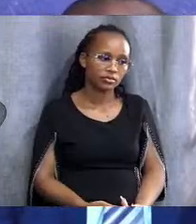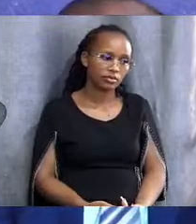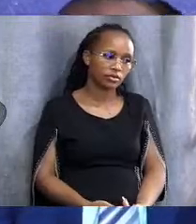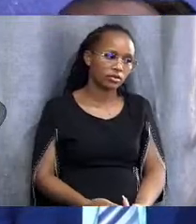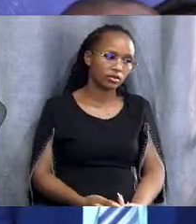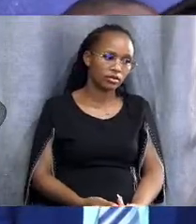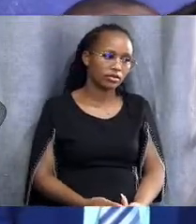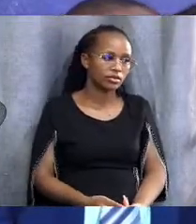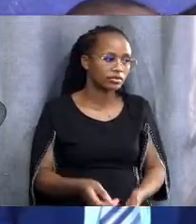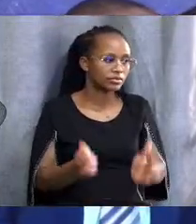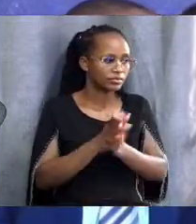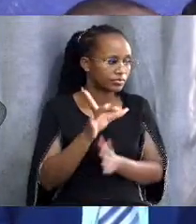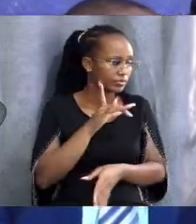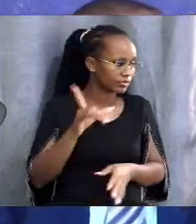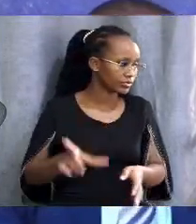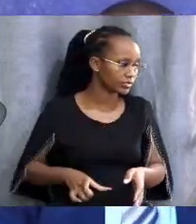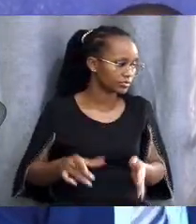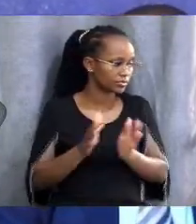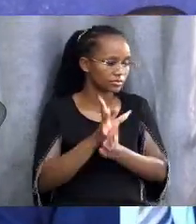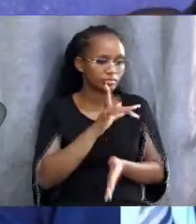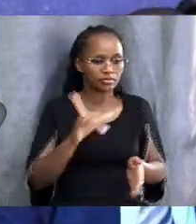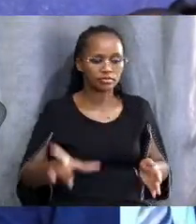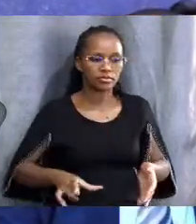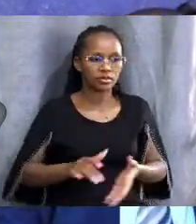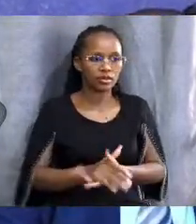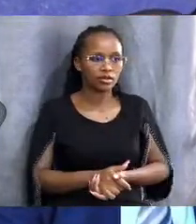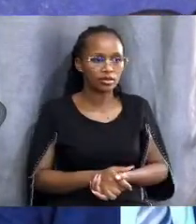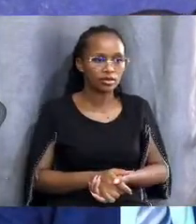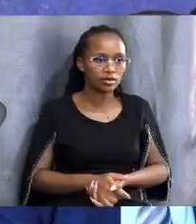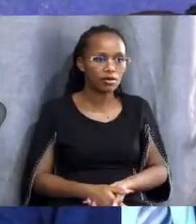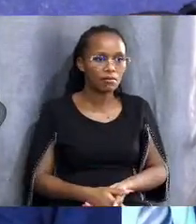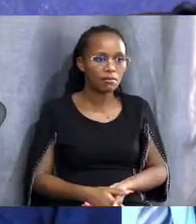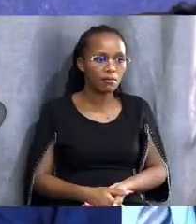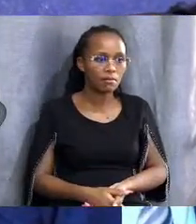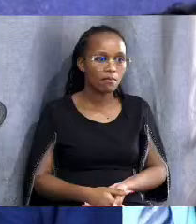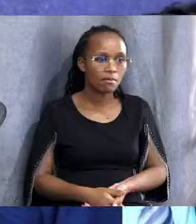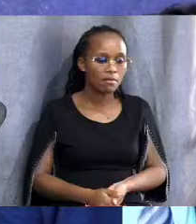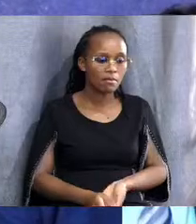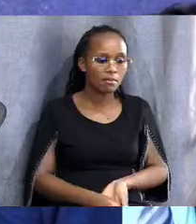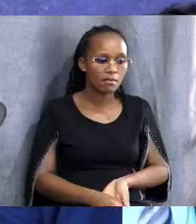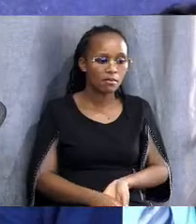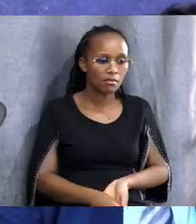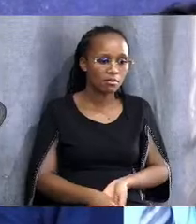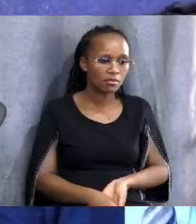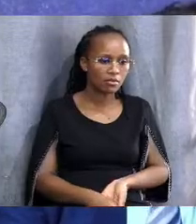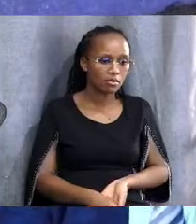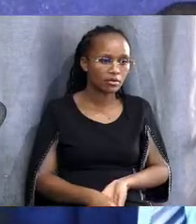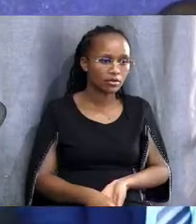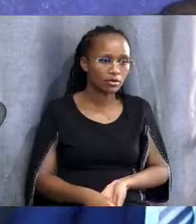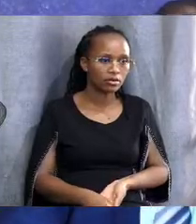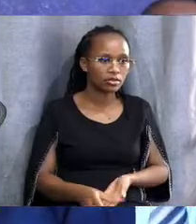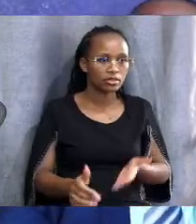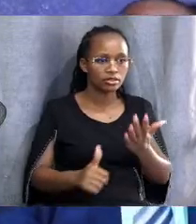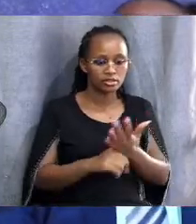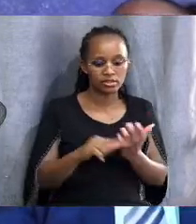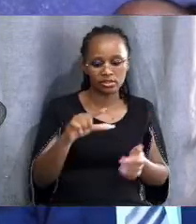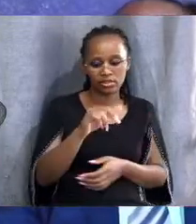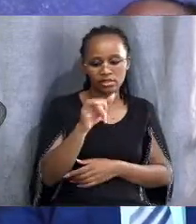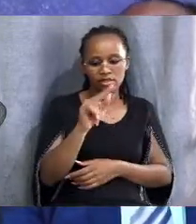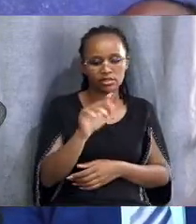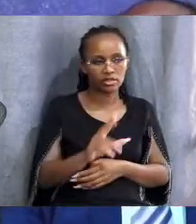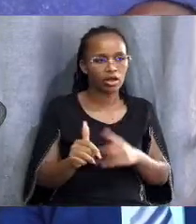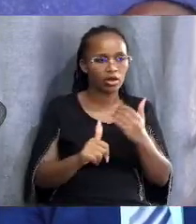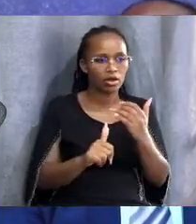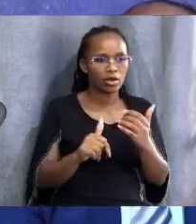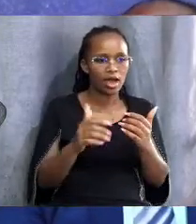Bwana sifiwe. Praise the Lord. Yaani nataka kusema jina langu ni Peter Gitau,